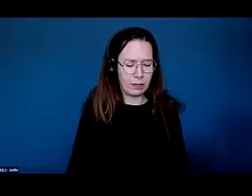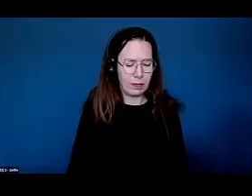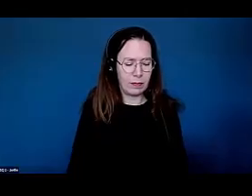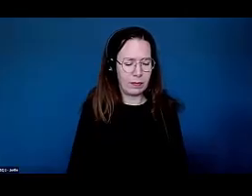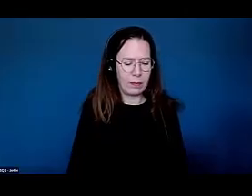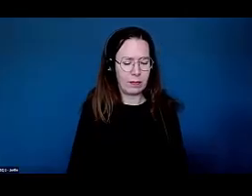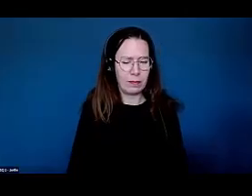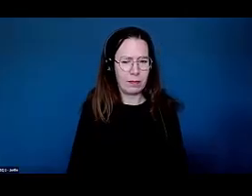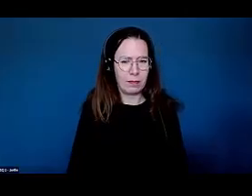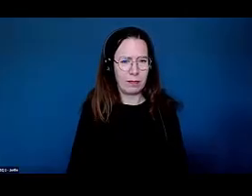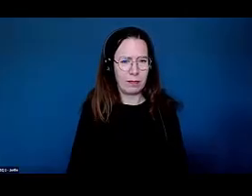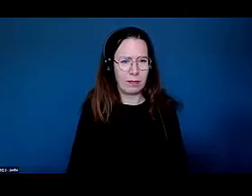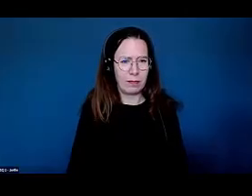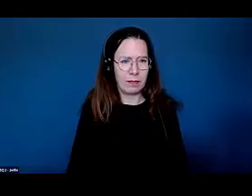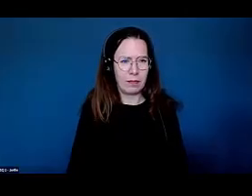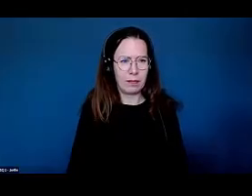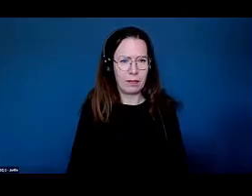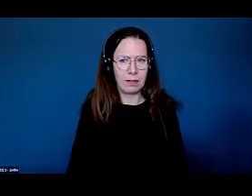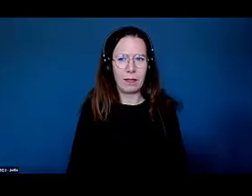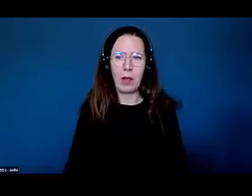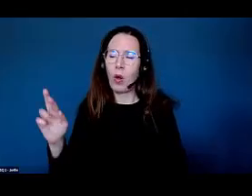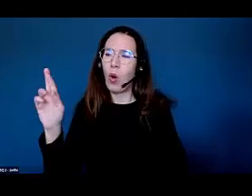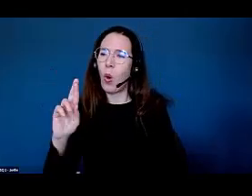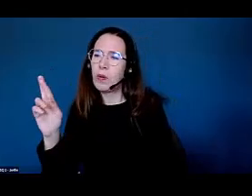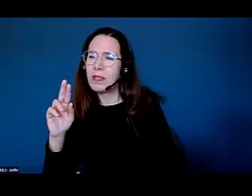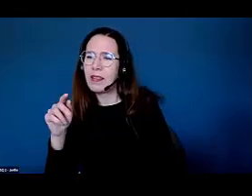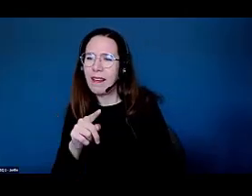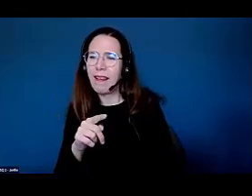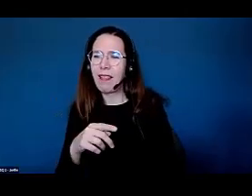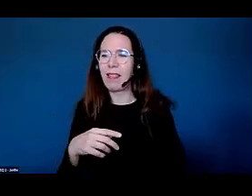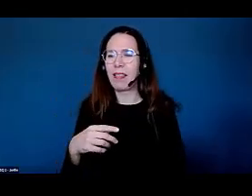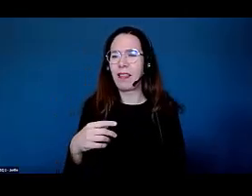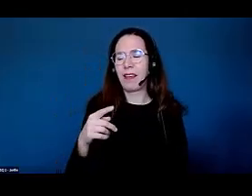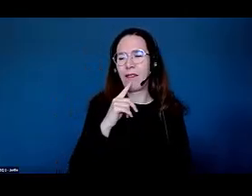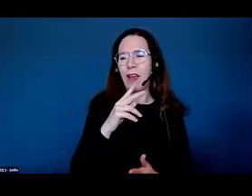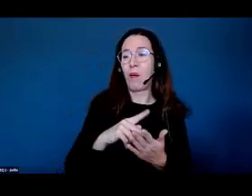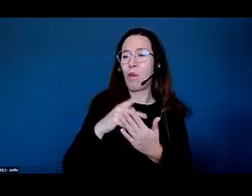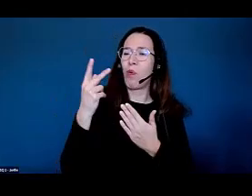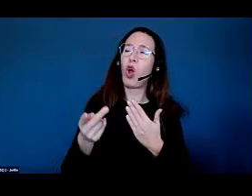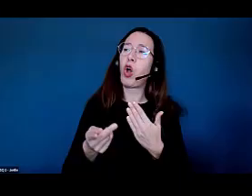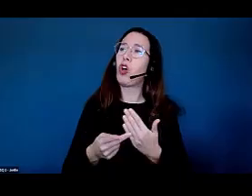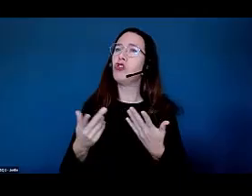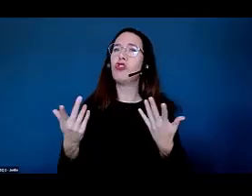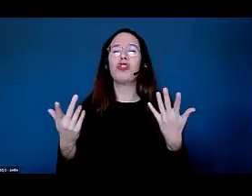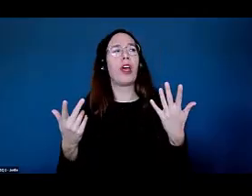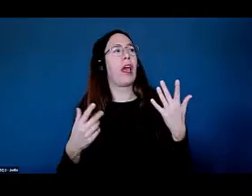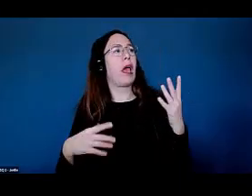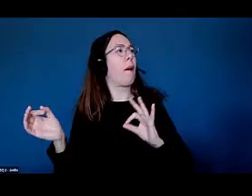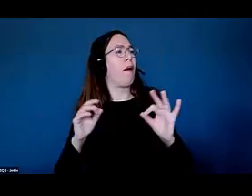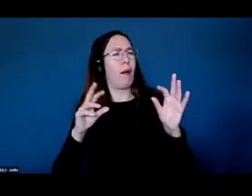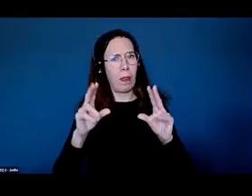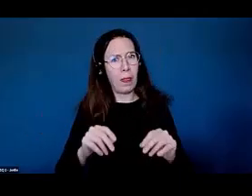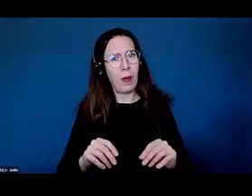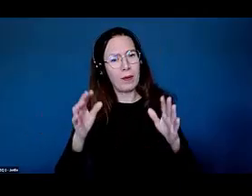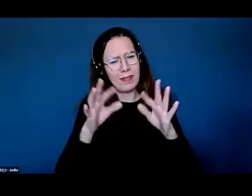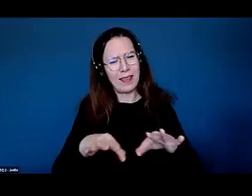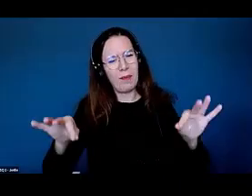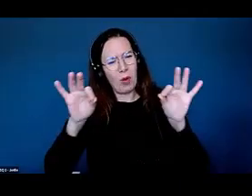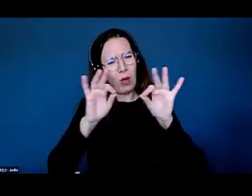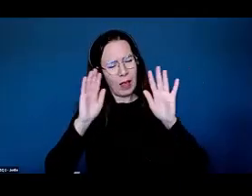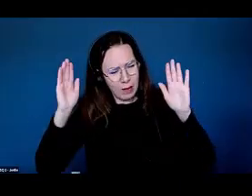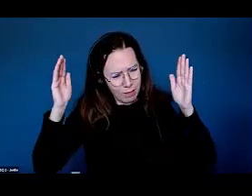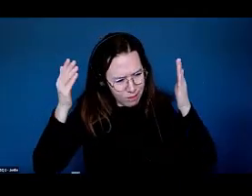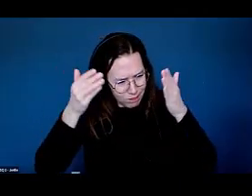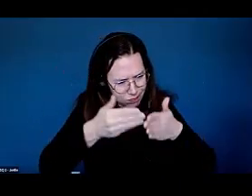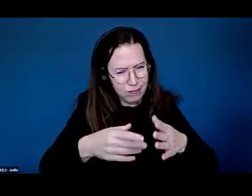Roselyne, Kimberly, vous avez déjà, c'est très clair que l'équité, ce n'est pas un projet latéral, c'est vraiment la lentille